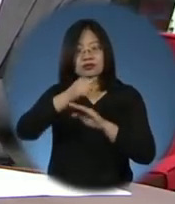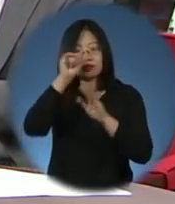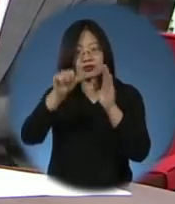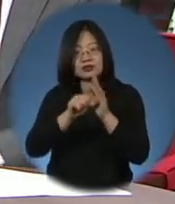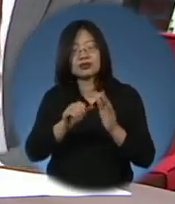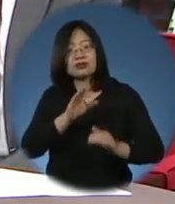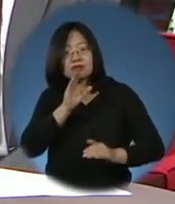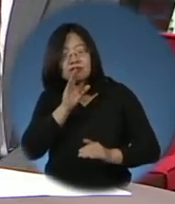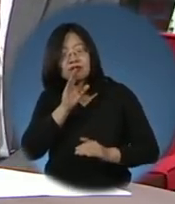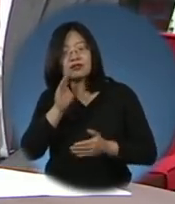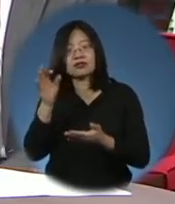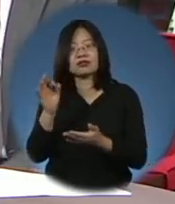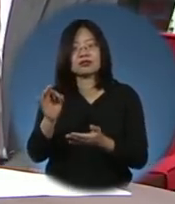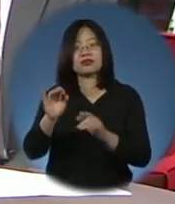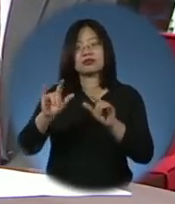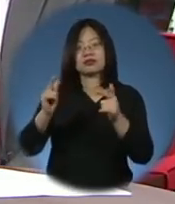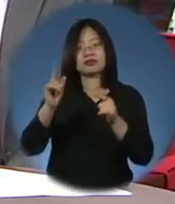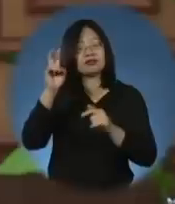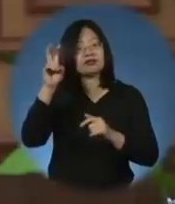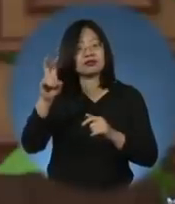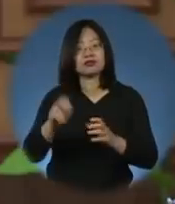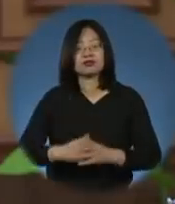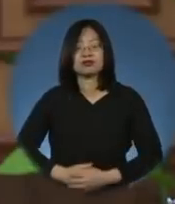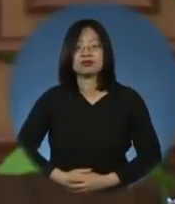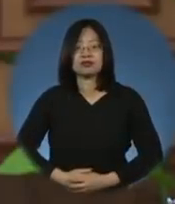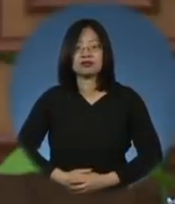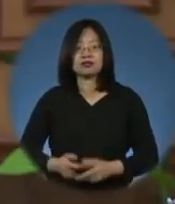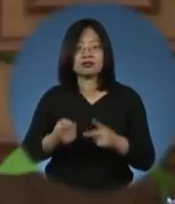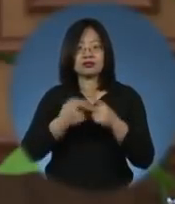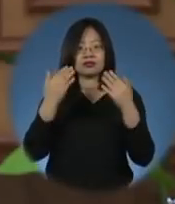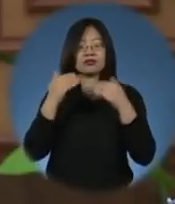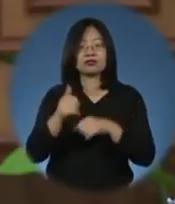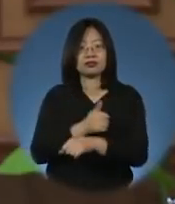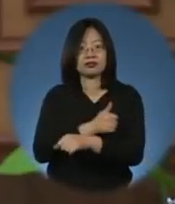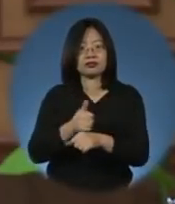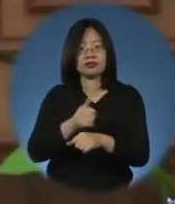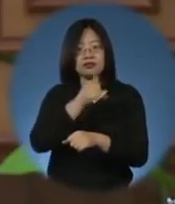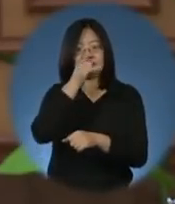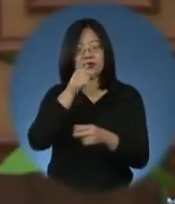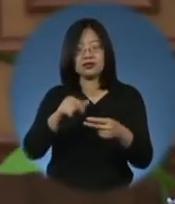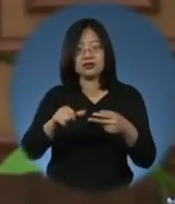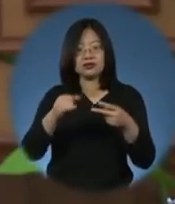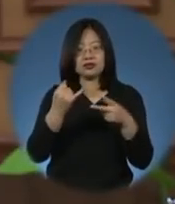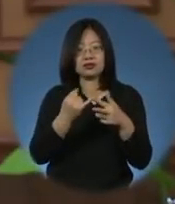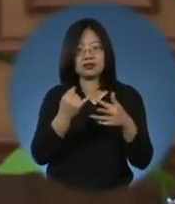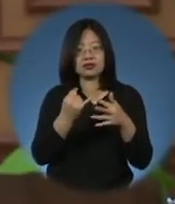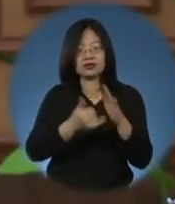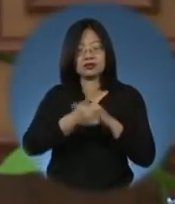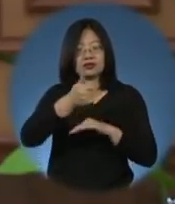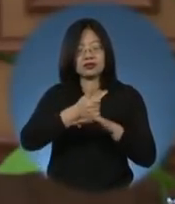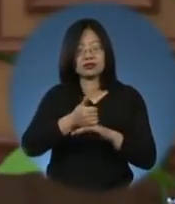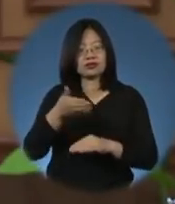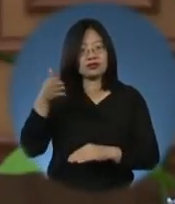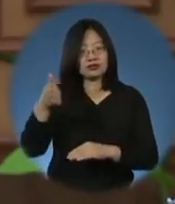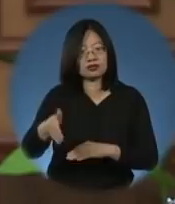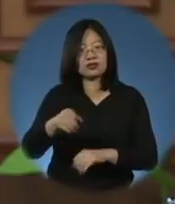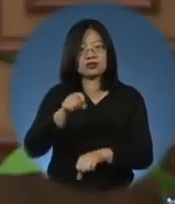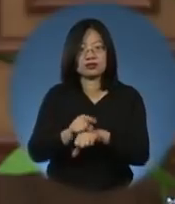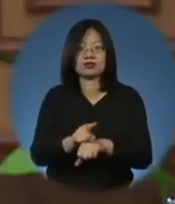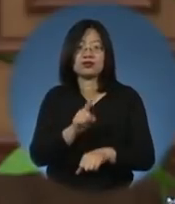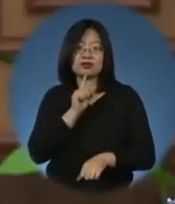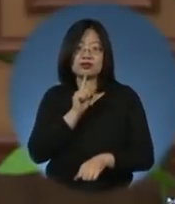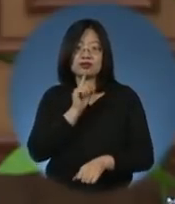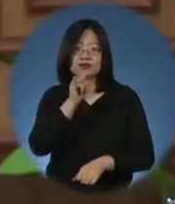인생이냐 그렇지 않을 가능성이 더 크다는 거죠. 그나저나 그 초등학교 다니는 둘째 좀 성공 지향형이라고